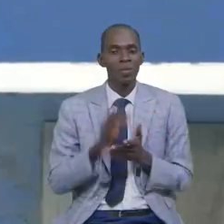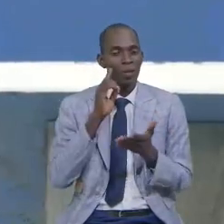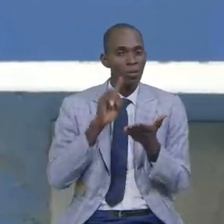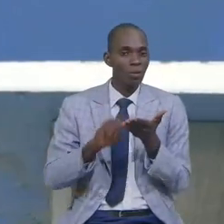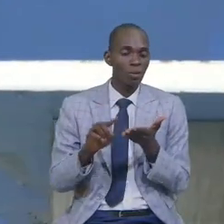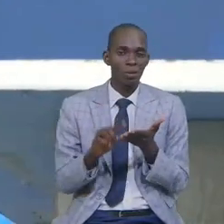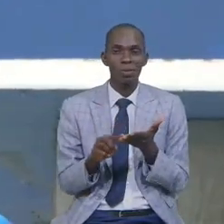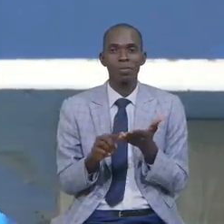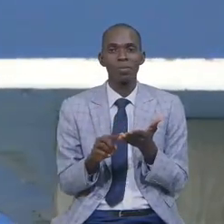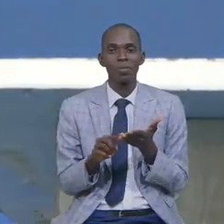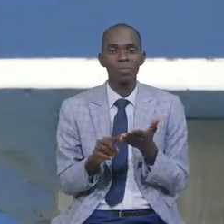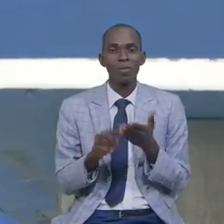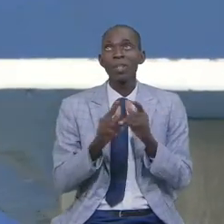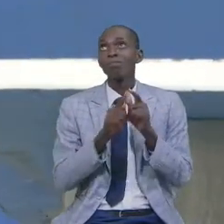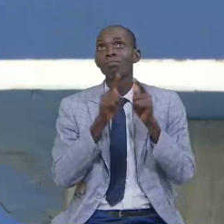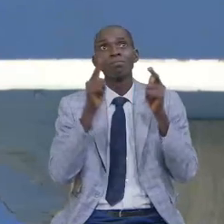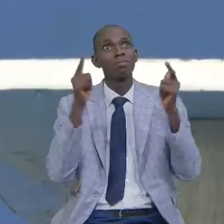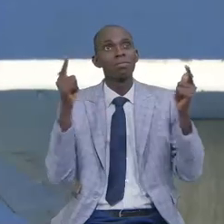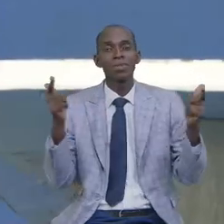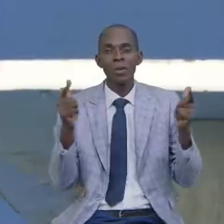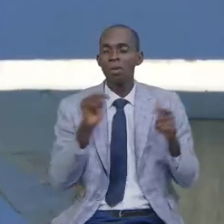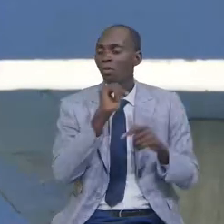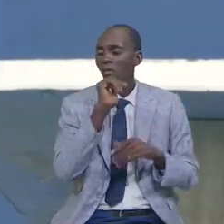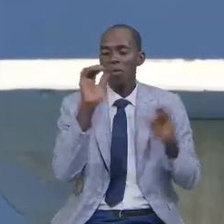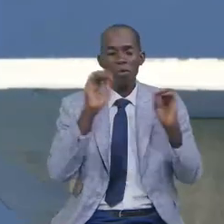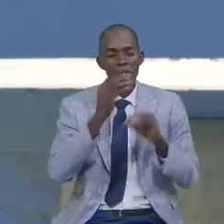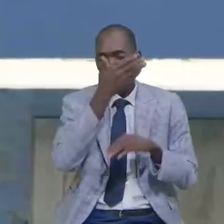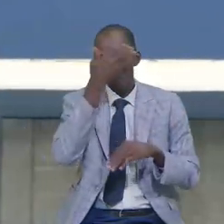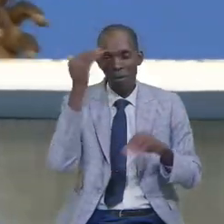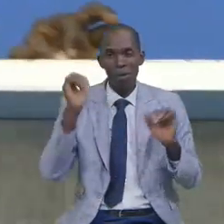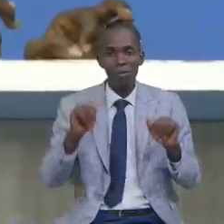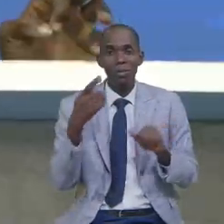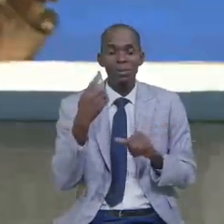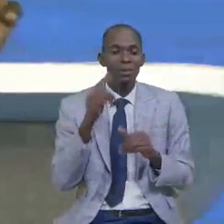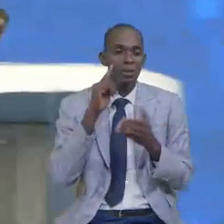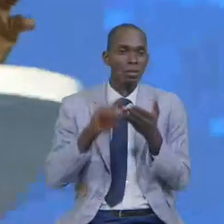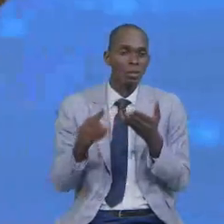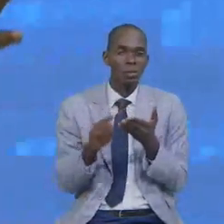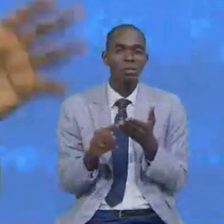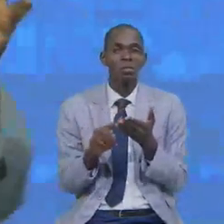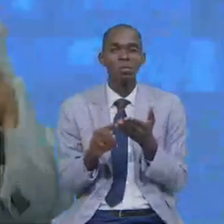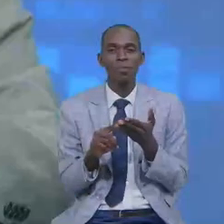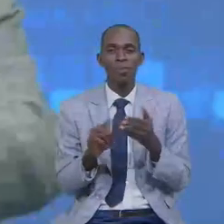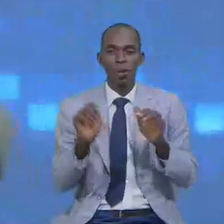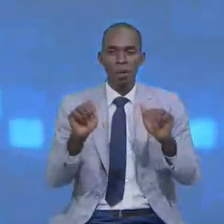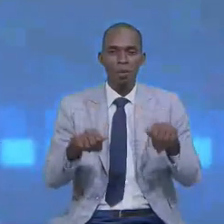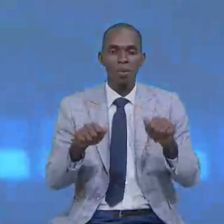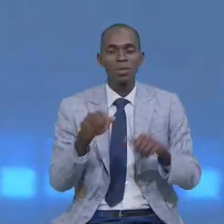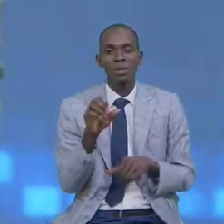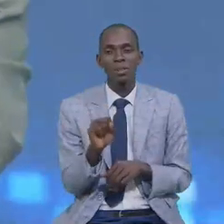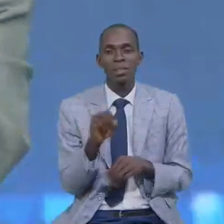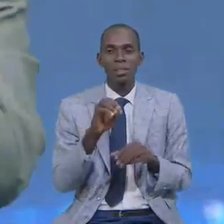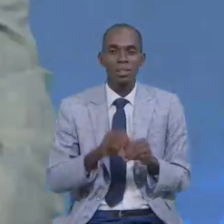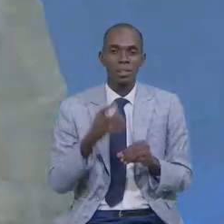Remarquables, spectaculaires, inoubliables. Les possibilités remarquables dans